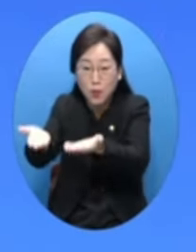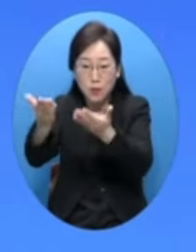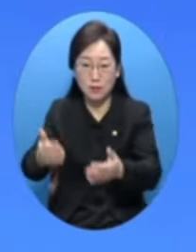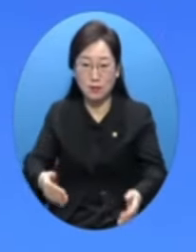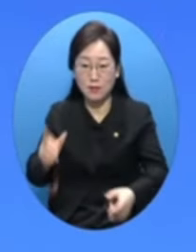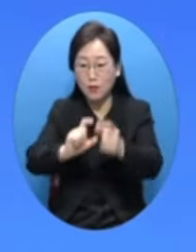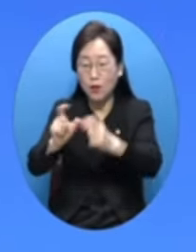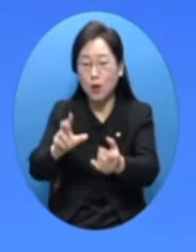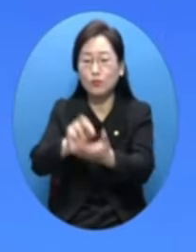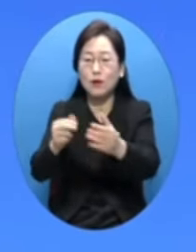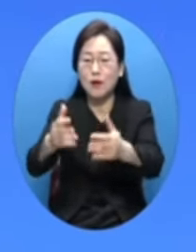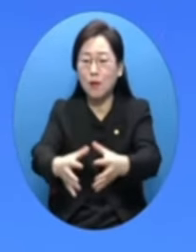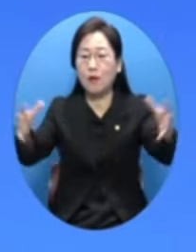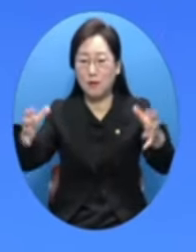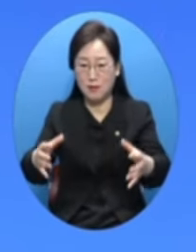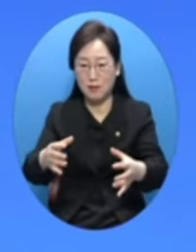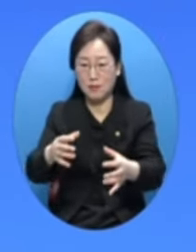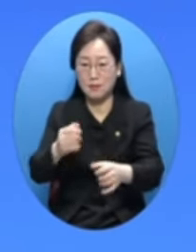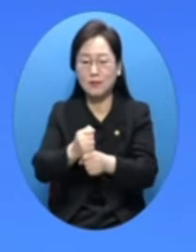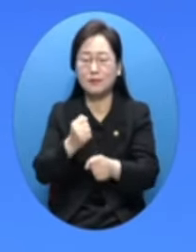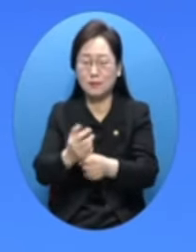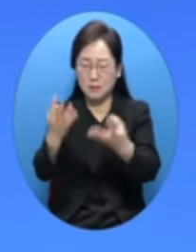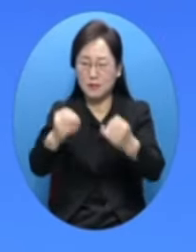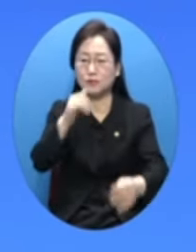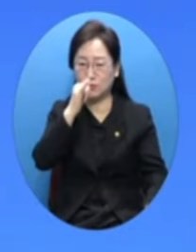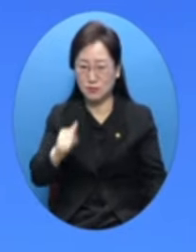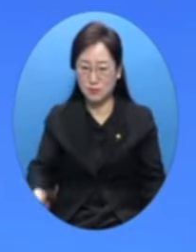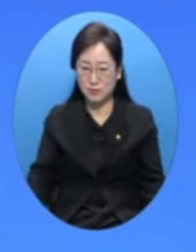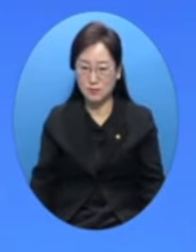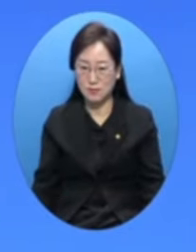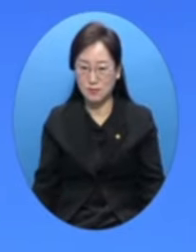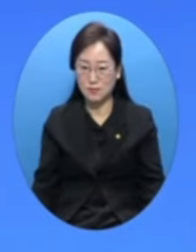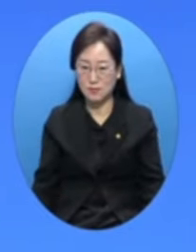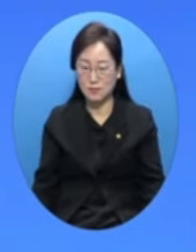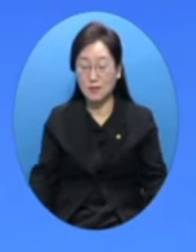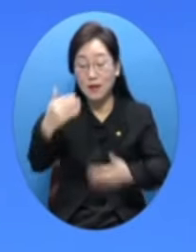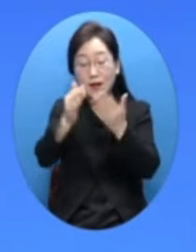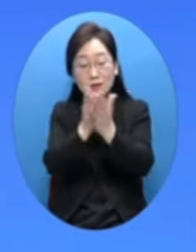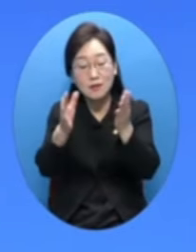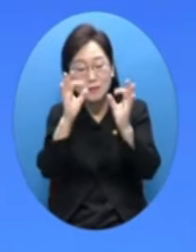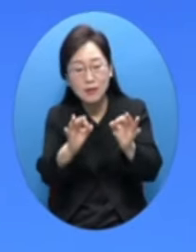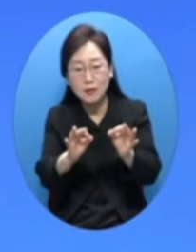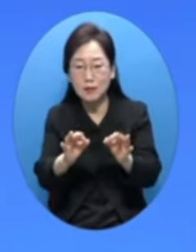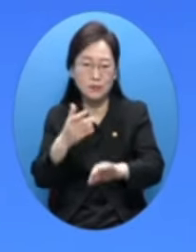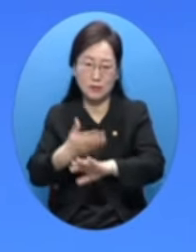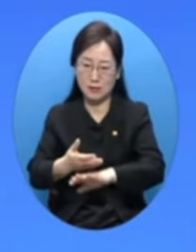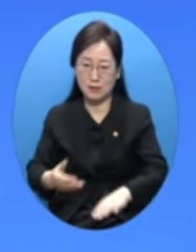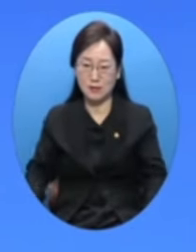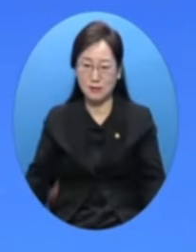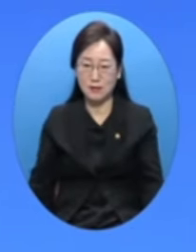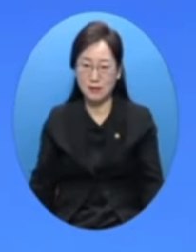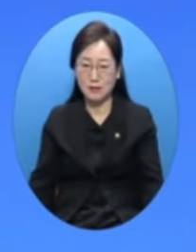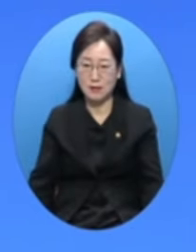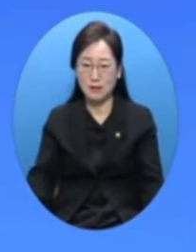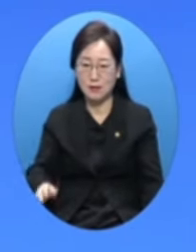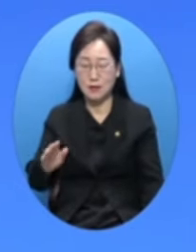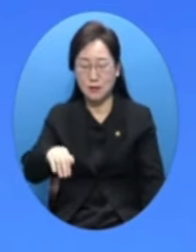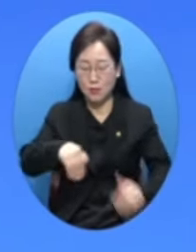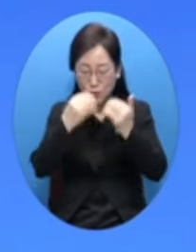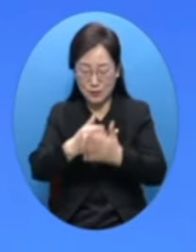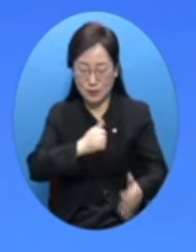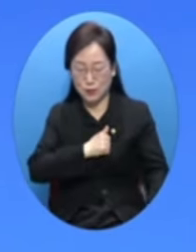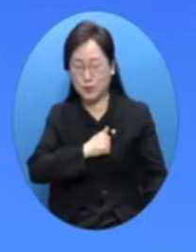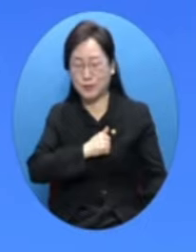더 크게 문제를 만든 사람이 많이 있습니다. 성경을 가르쳐 주십니다. 모든 자신 다